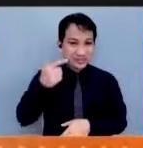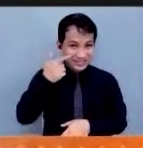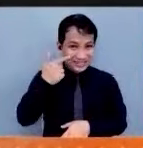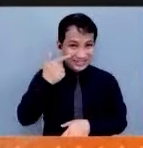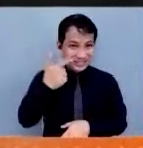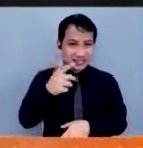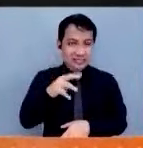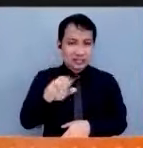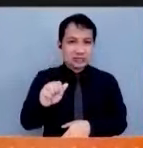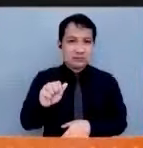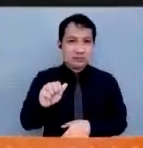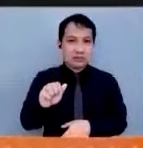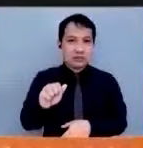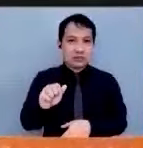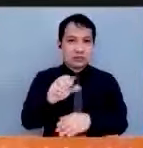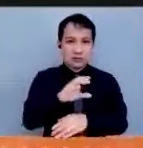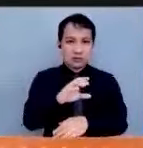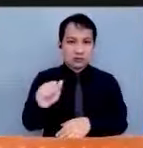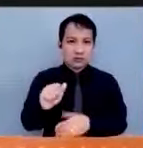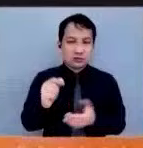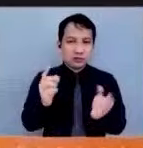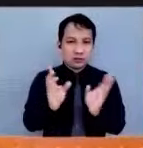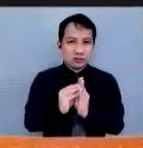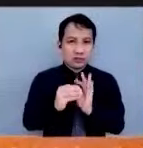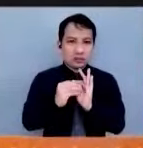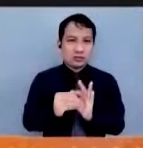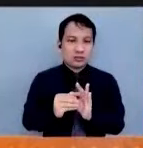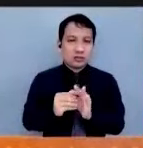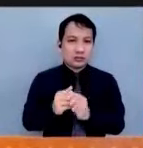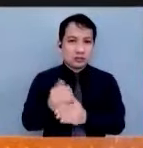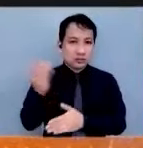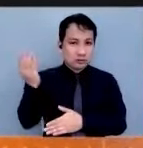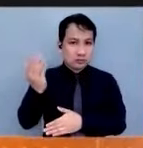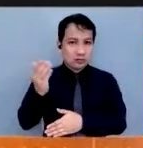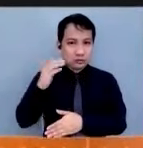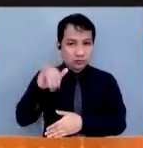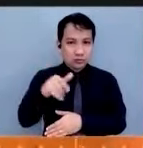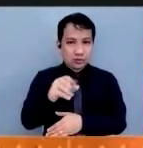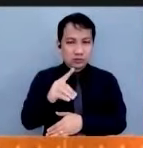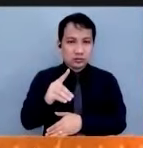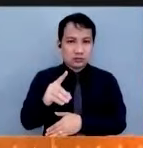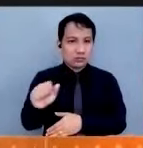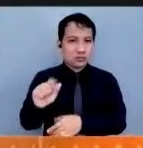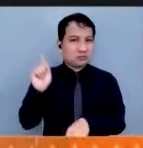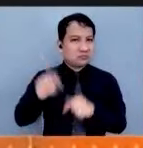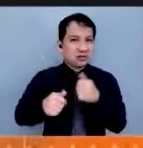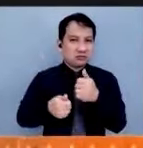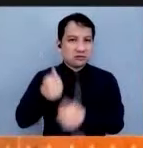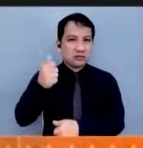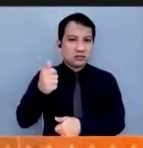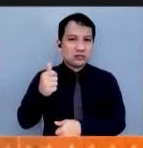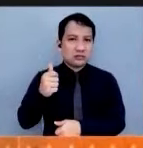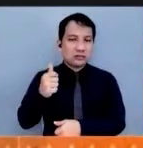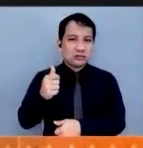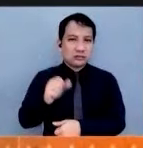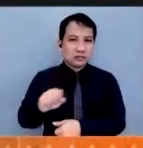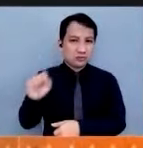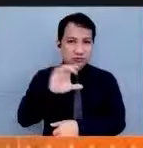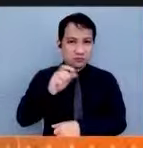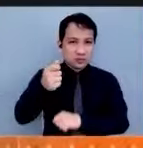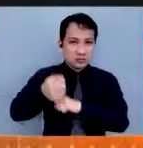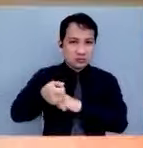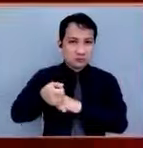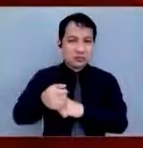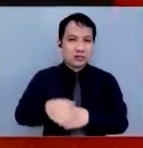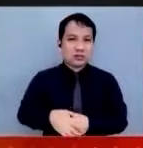Constituent Assembly naman ang pinag-usapan sa tulong ni Speaker Jose de Venecia, pero hindi rin ito lumusot sa Korte Suprema. At unang taon pa lamang